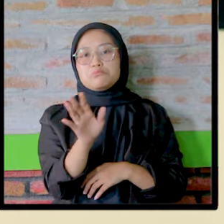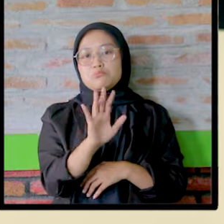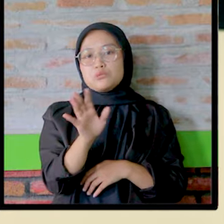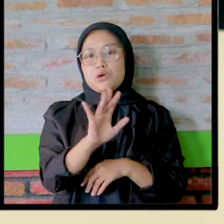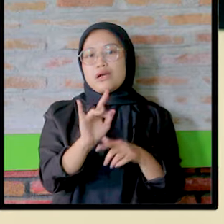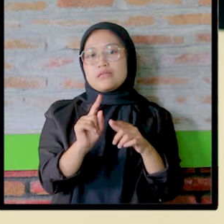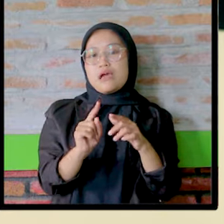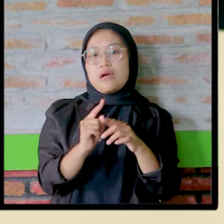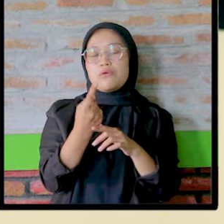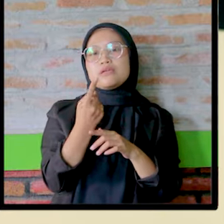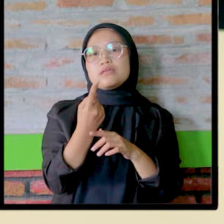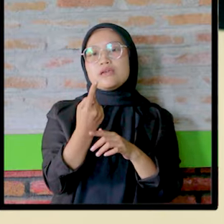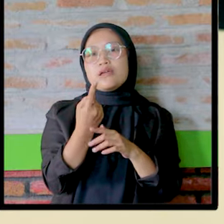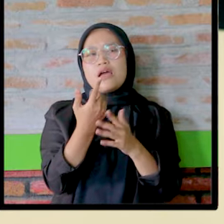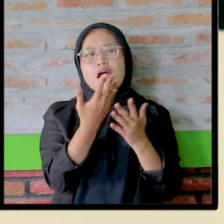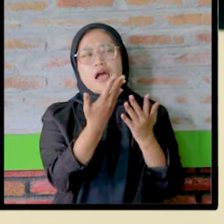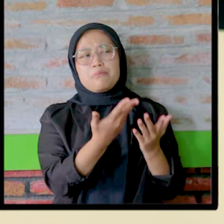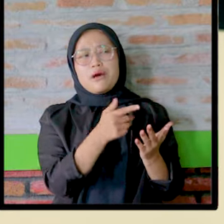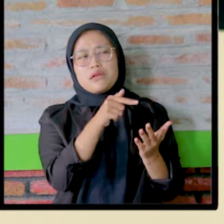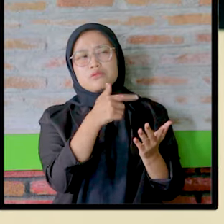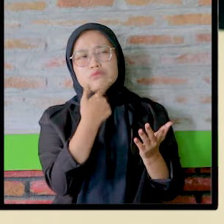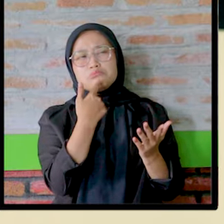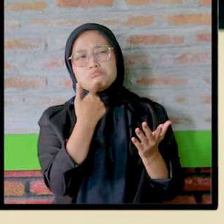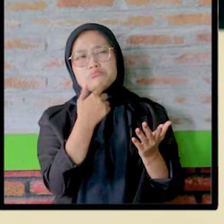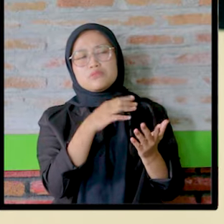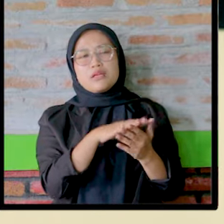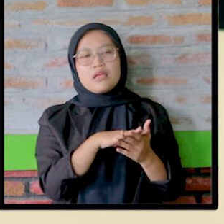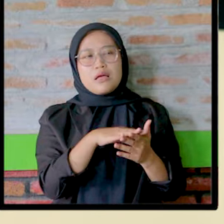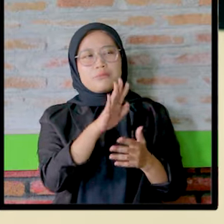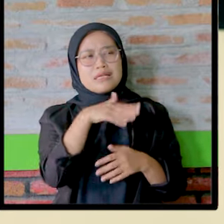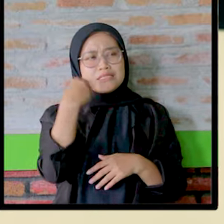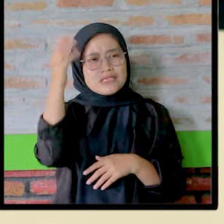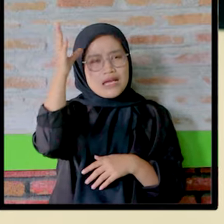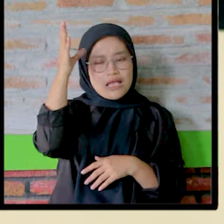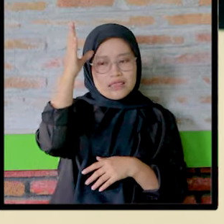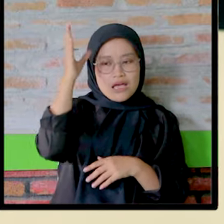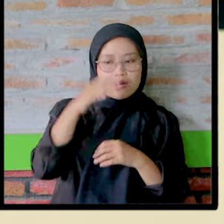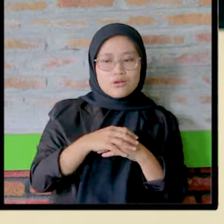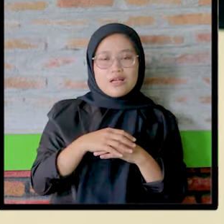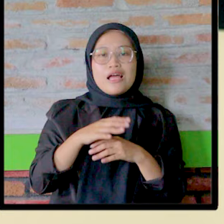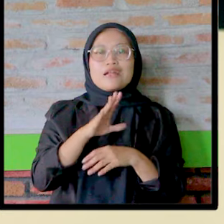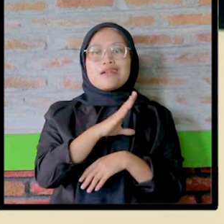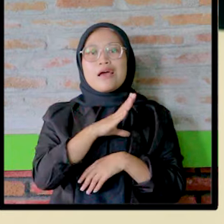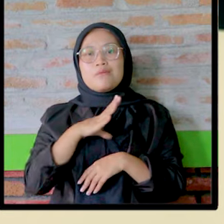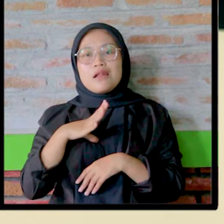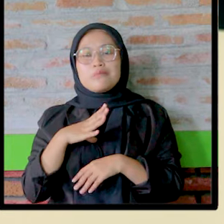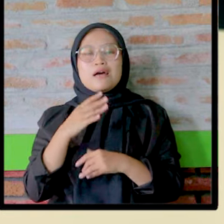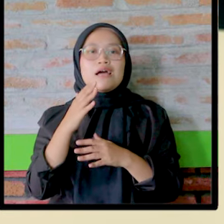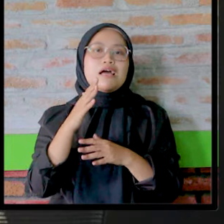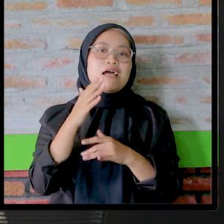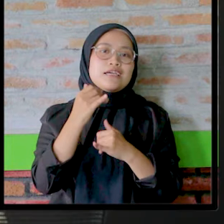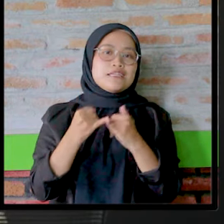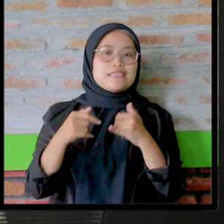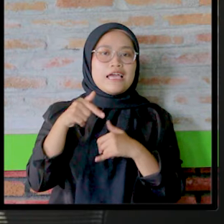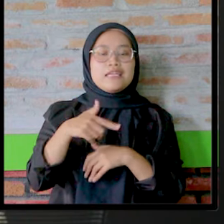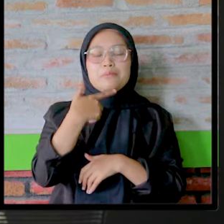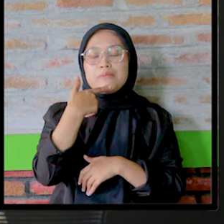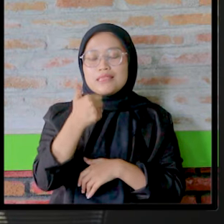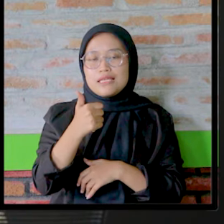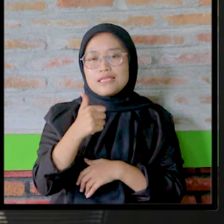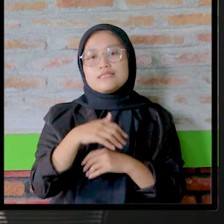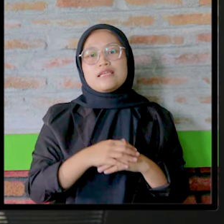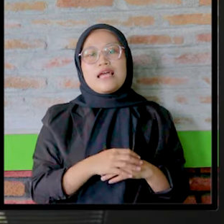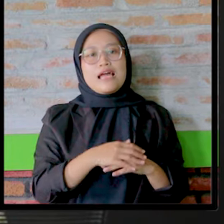awalnya apa itu gitu kan pertanyaan seperti itu lama-kelamaan ini menjadi hal yang penting gitu Iya jadi di internal